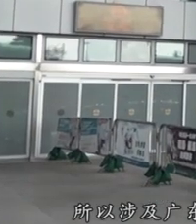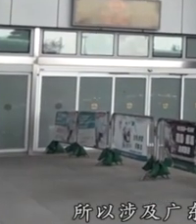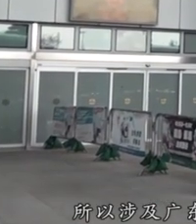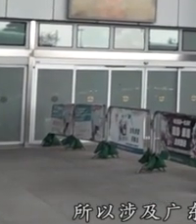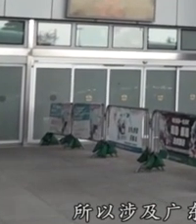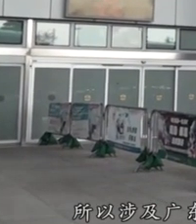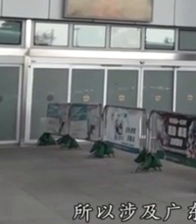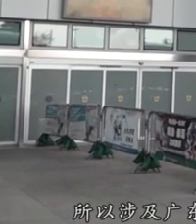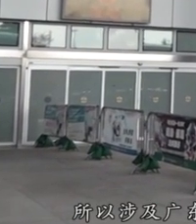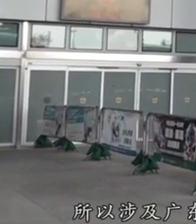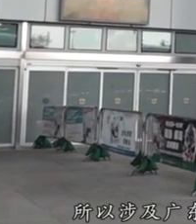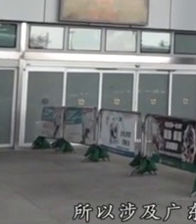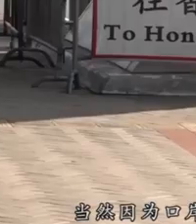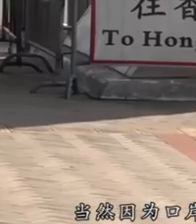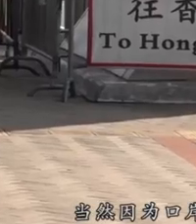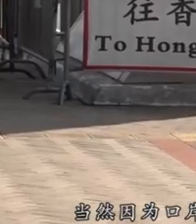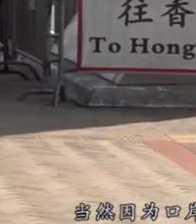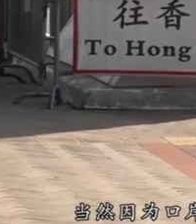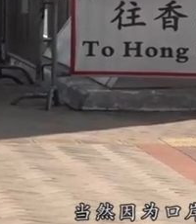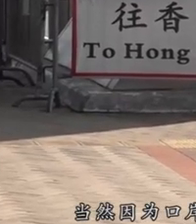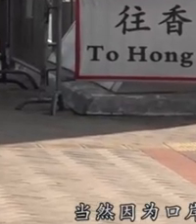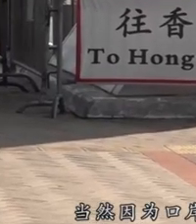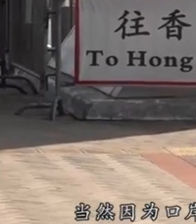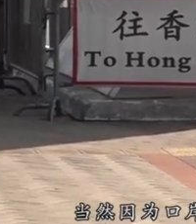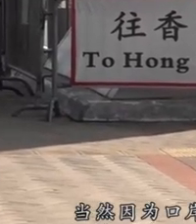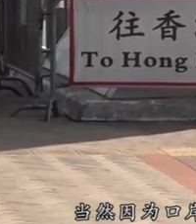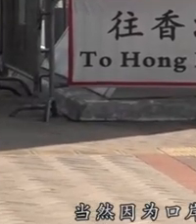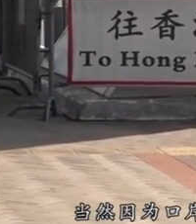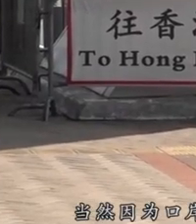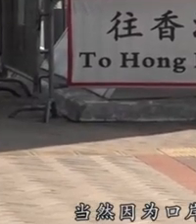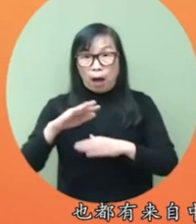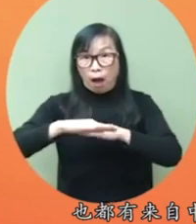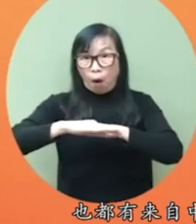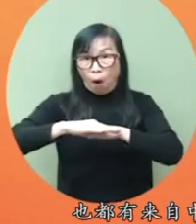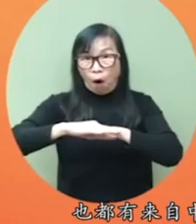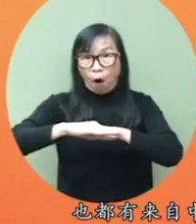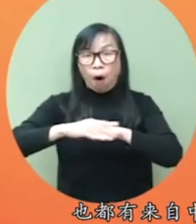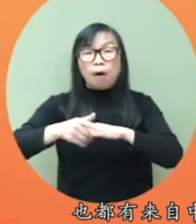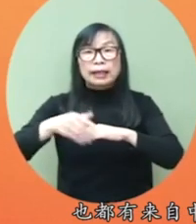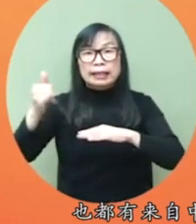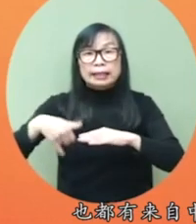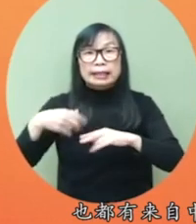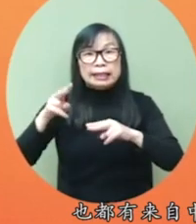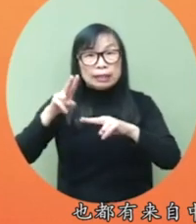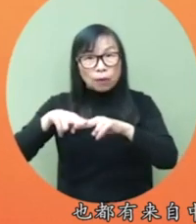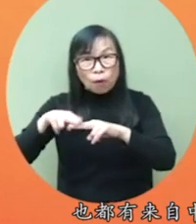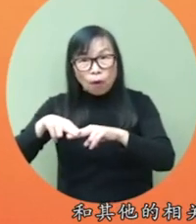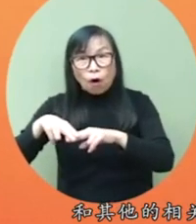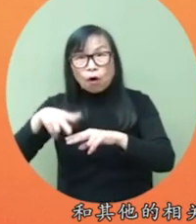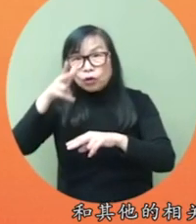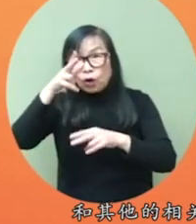所以涉及呢是广东省的。咁但当然呢，因为口岸的问题呢，亦都有来自中央的海关总